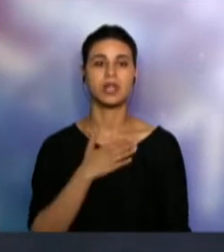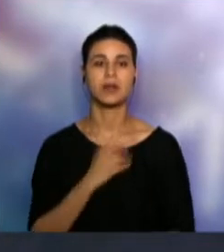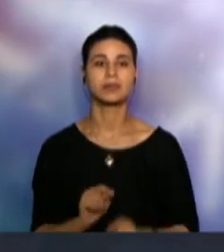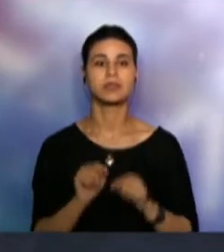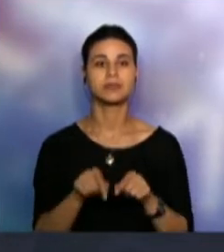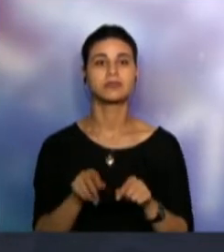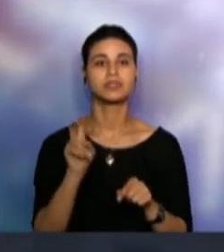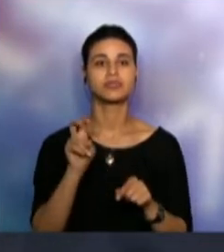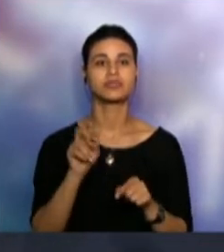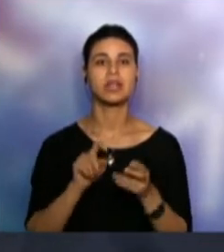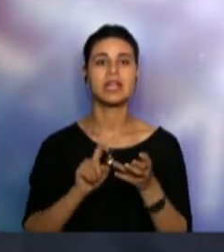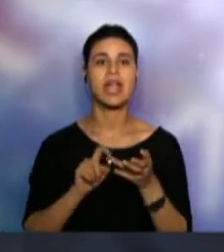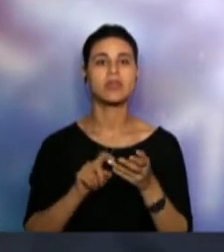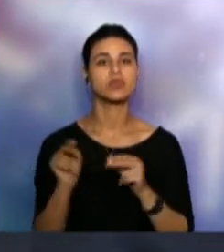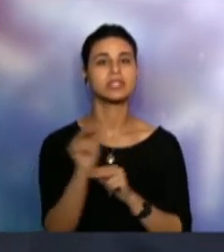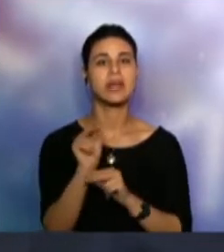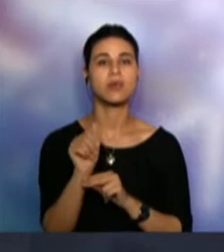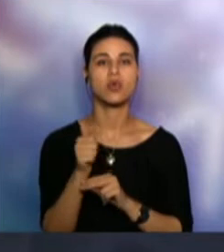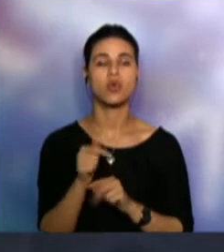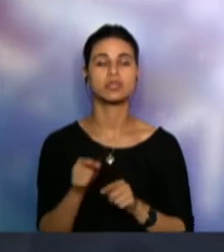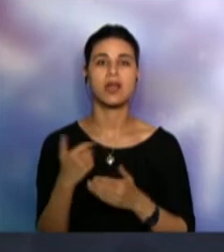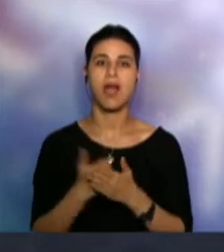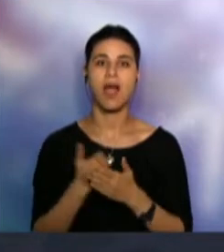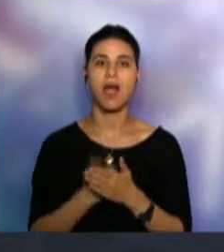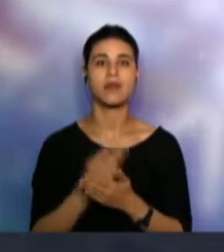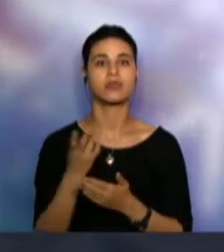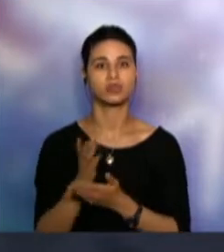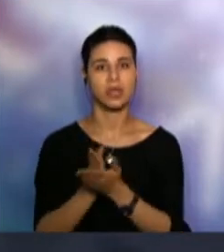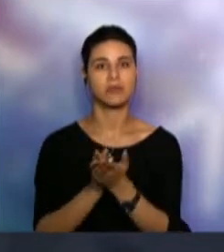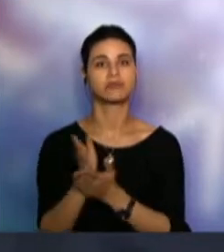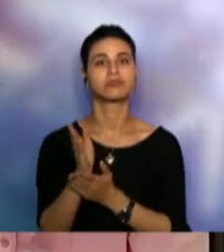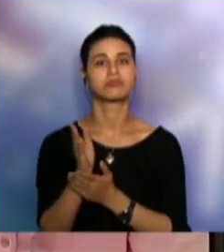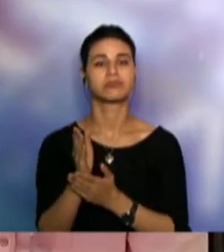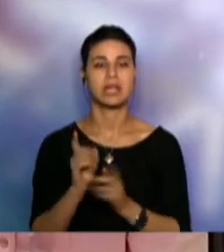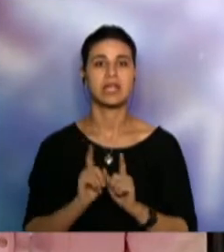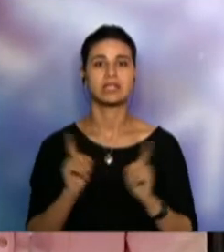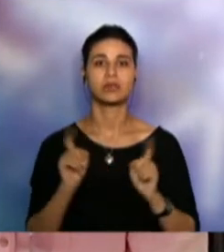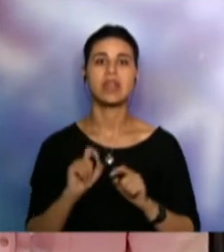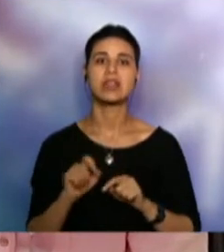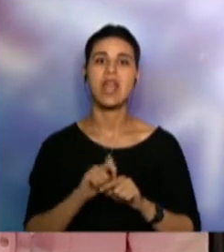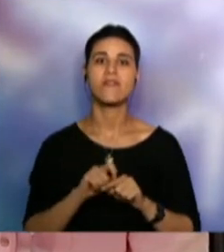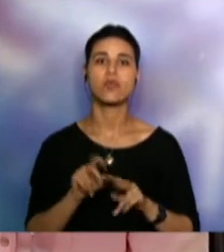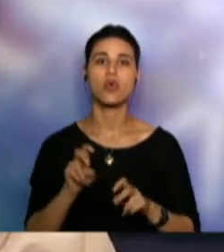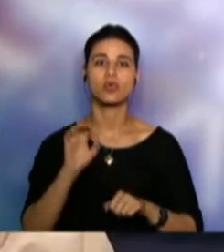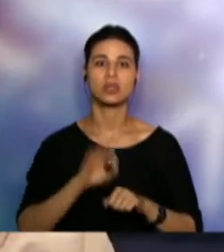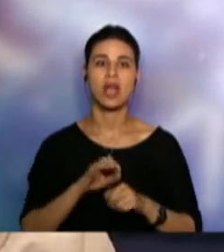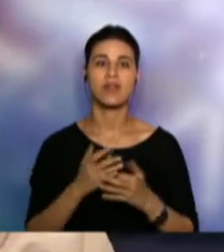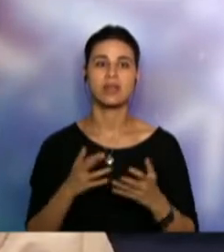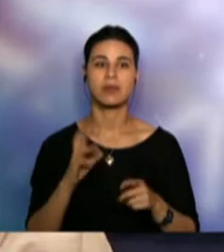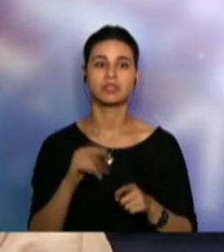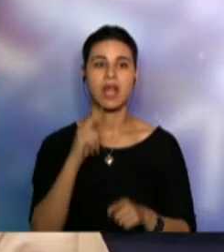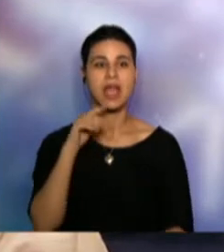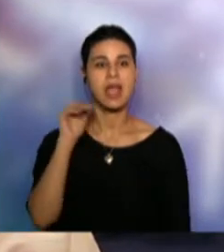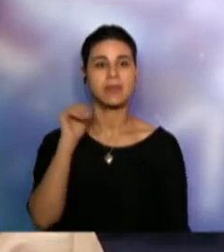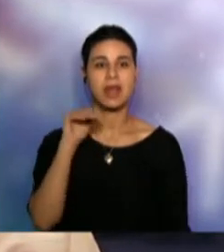გენურ თერაპიას, როგორც მკურნალობის ახალ მეთოდს, განსაკუთრებით ნევროლოგიურ დაავადებებში და კერძოდ